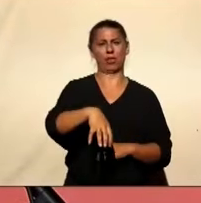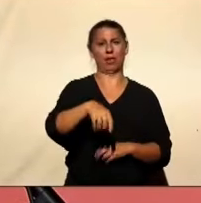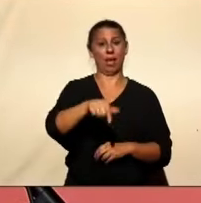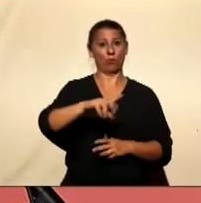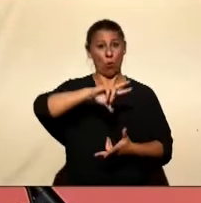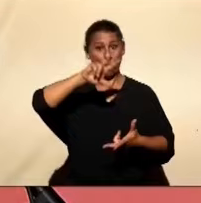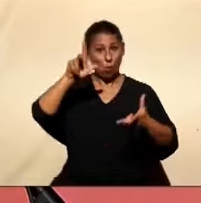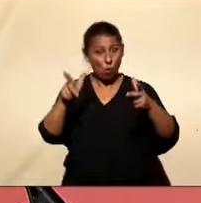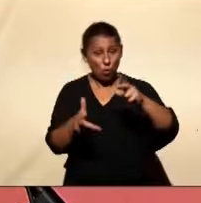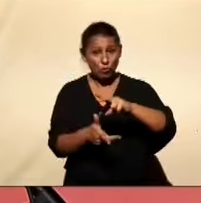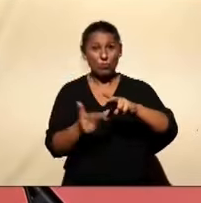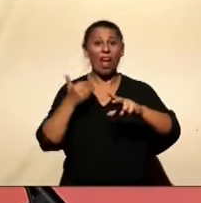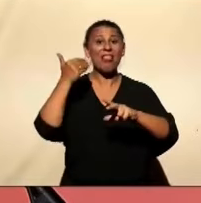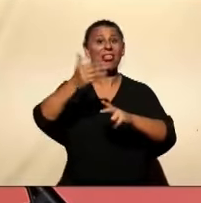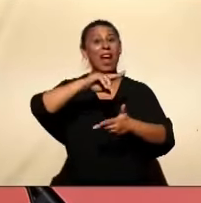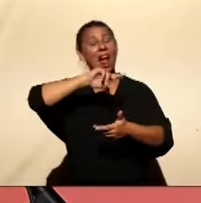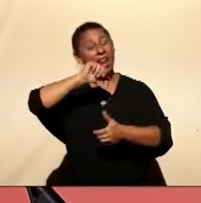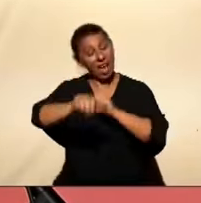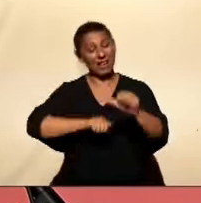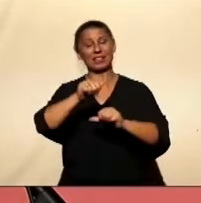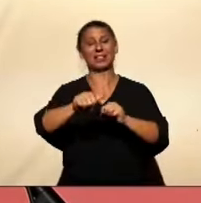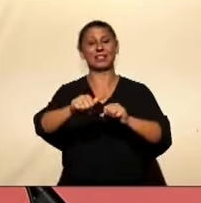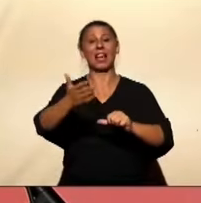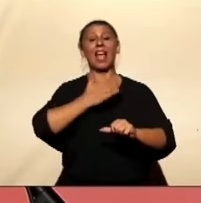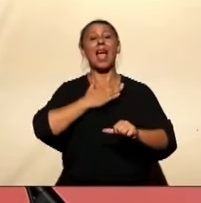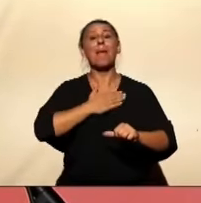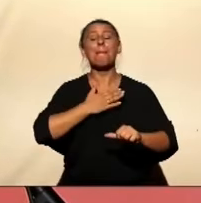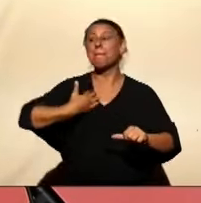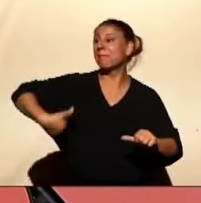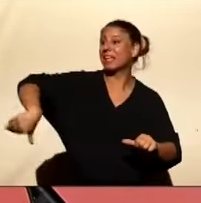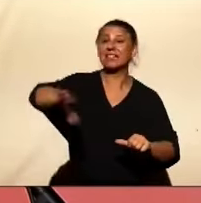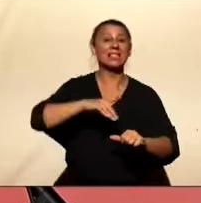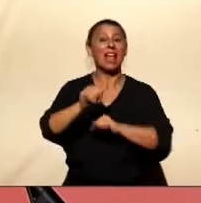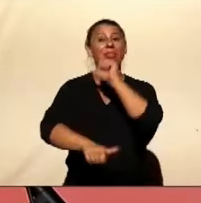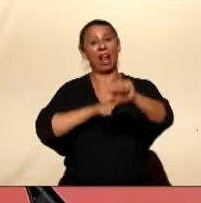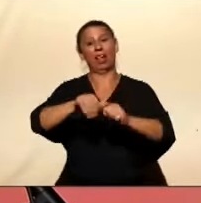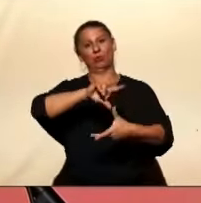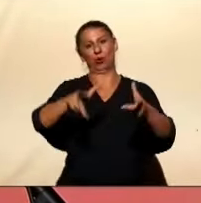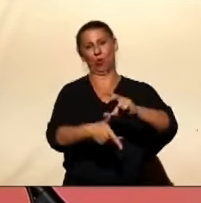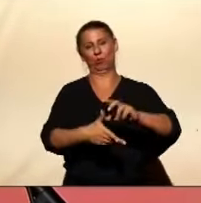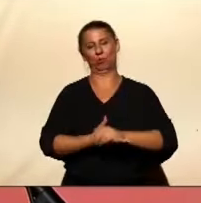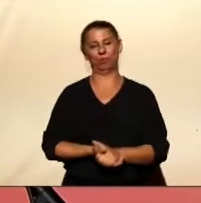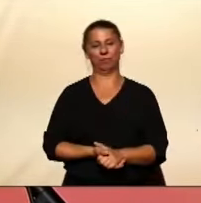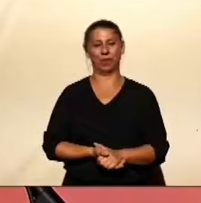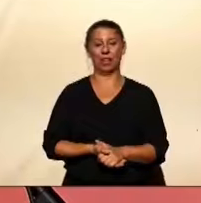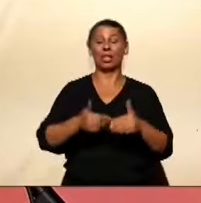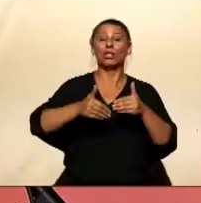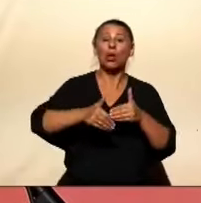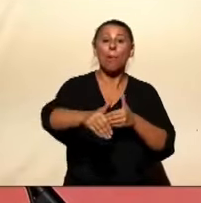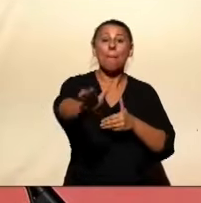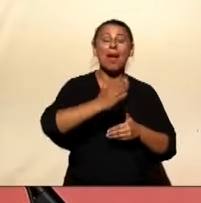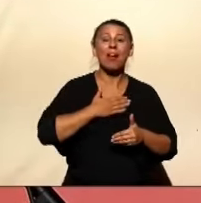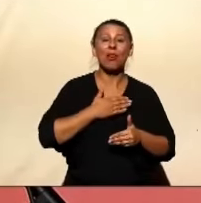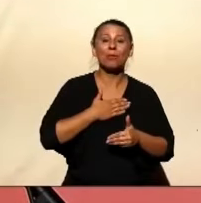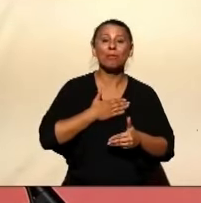ο κόσμος θα αλλάξει, εμείς θα τον αλλάξουμε. Το μέλλον μας